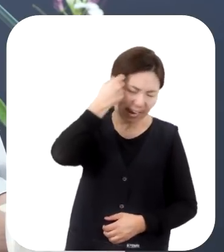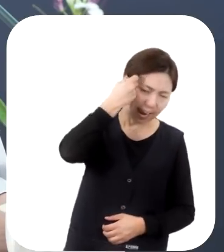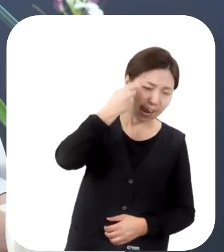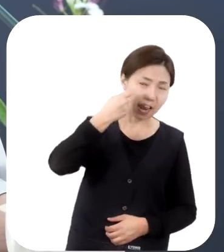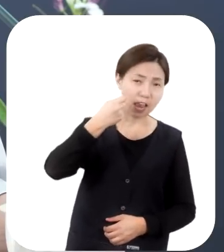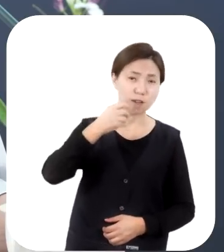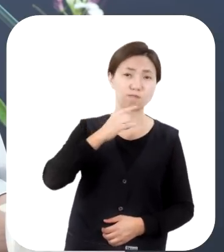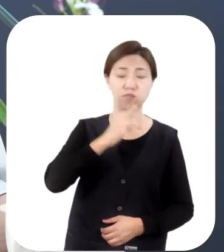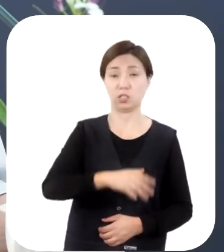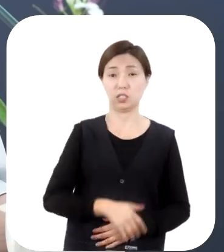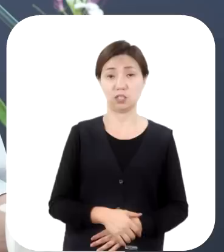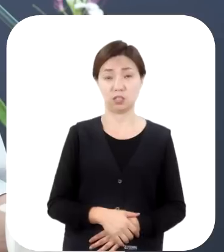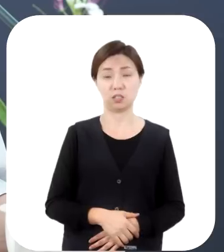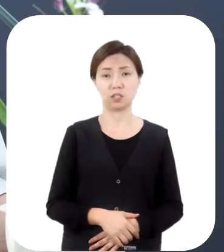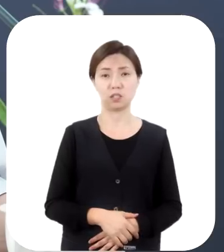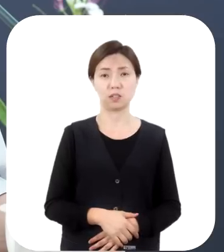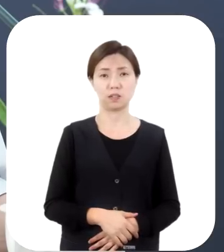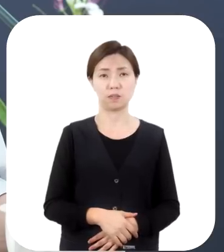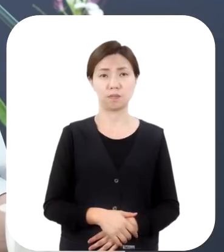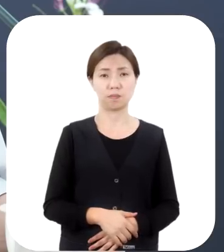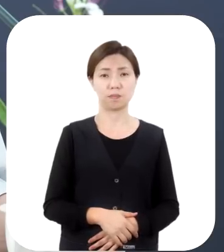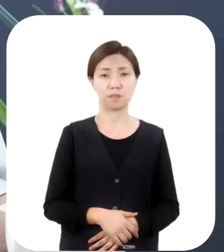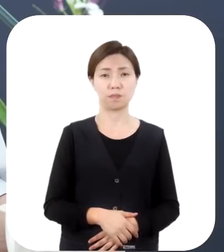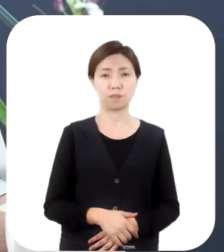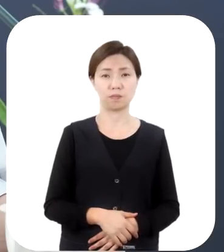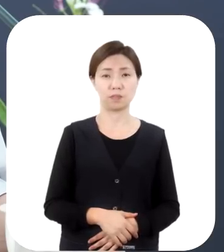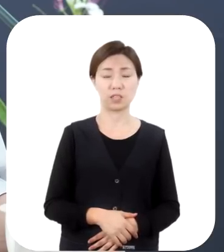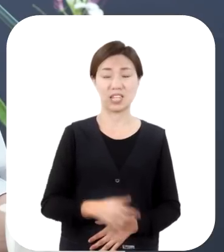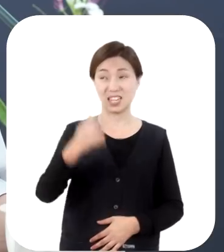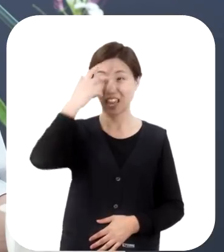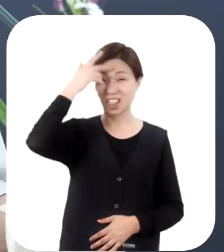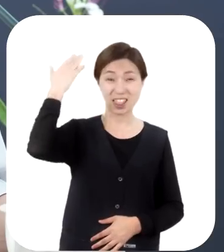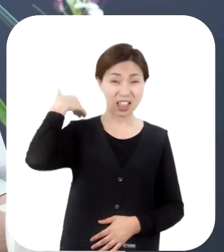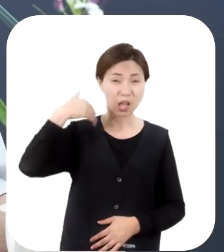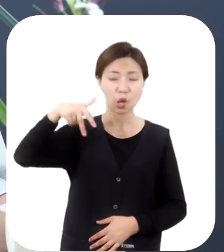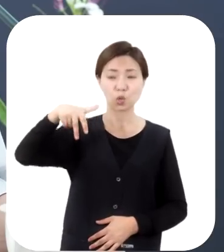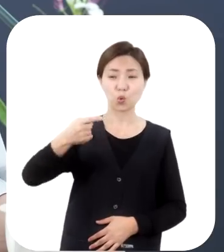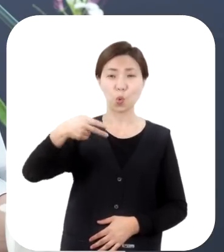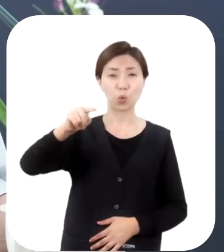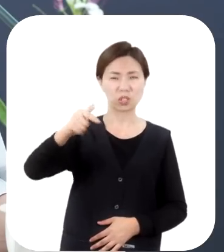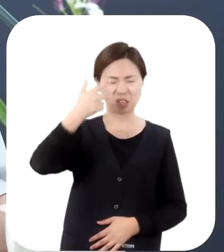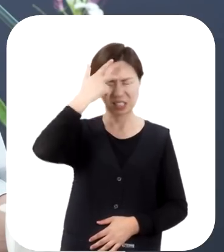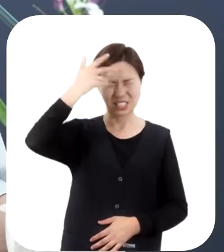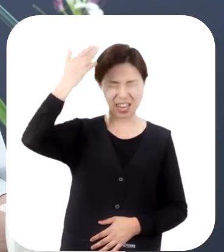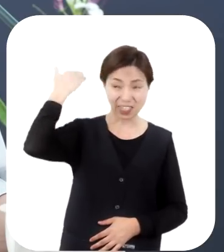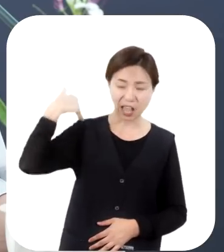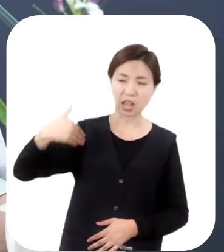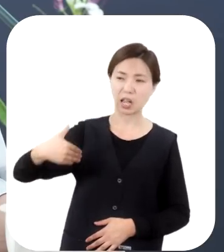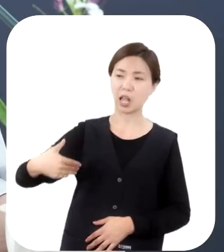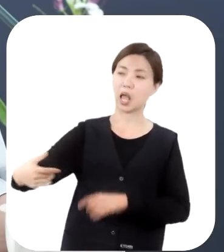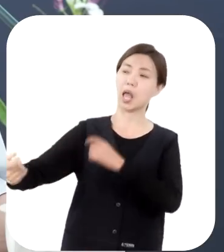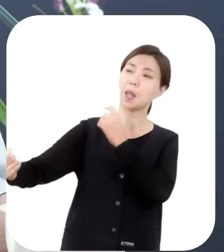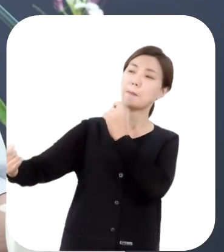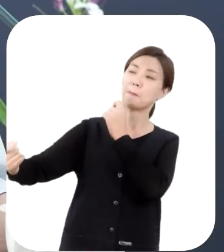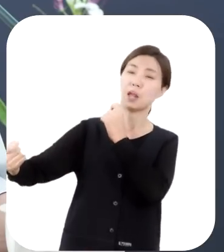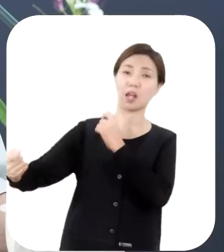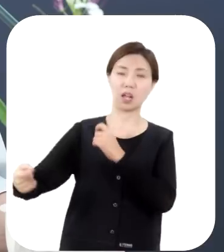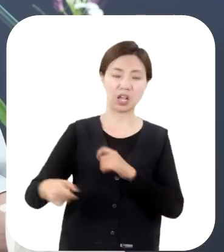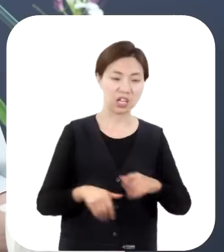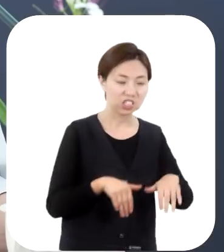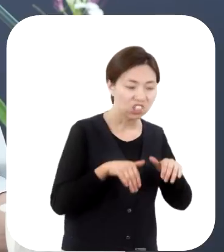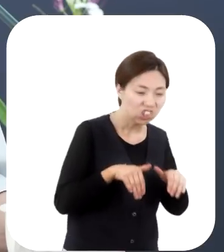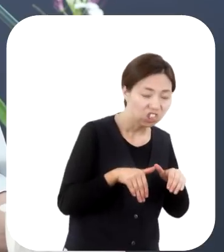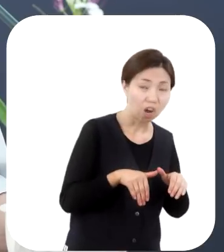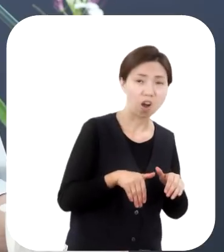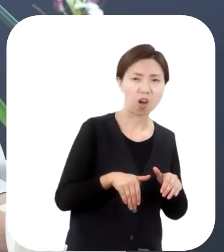세뇌된 것밖에 아니다. 그 아라고 하는 양반이니 상놈이니 하는 것이 다